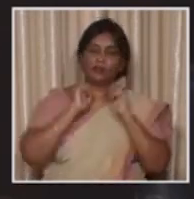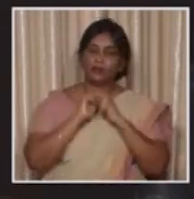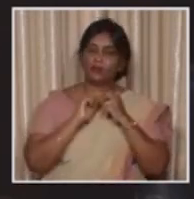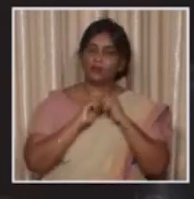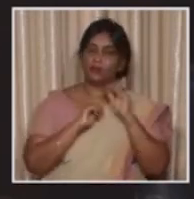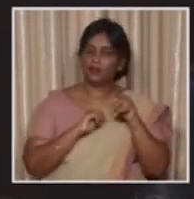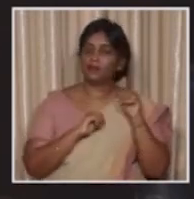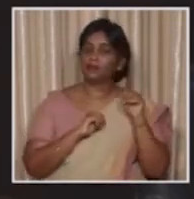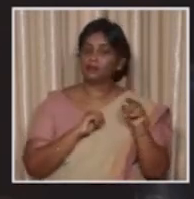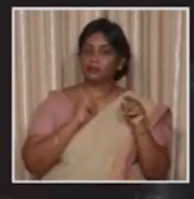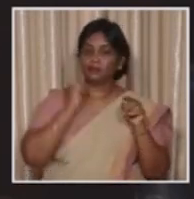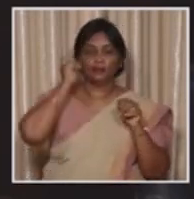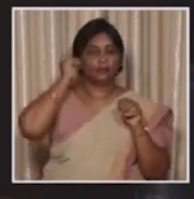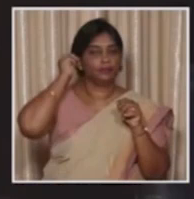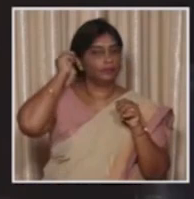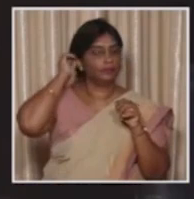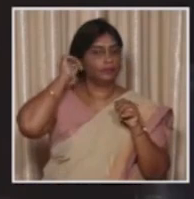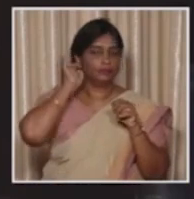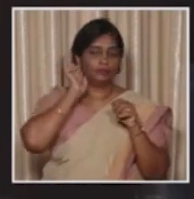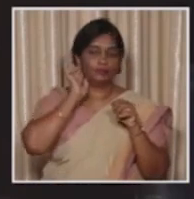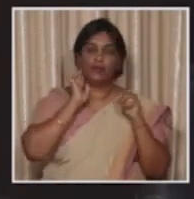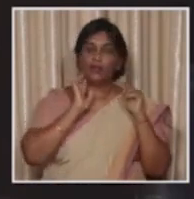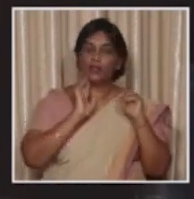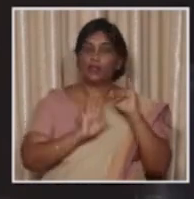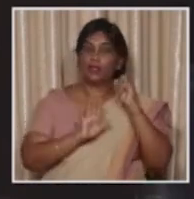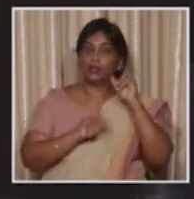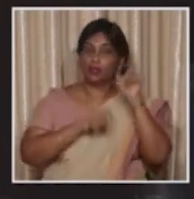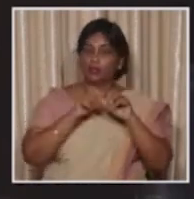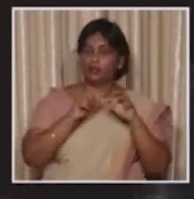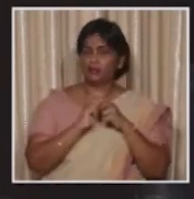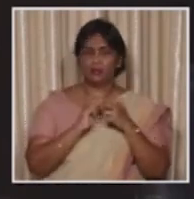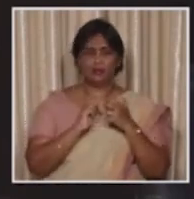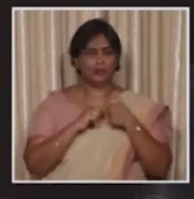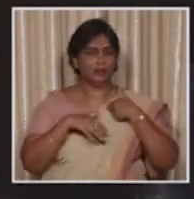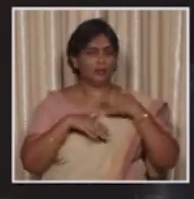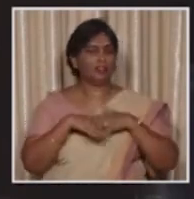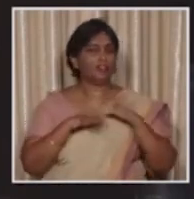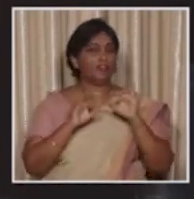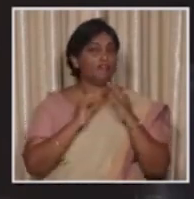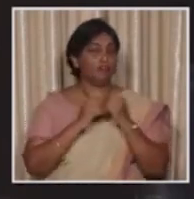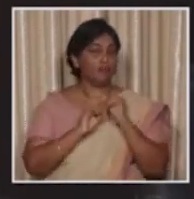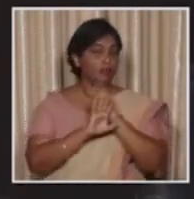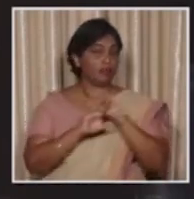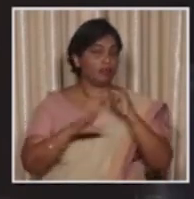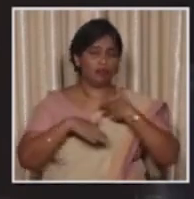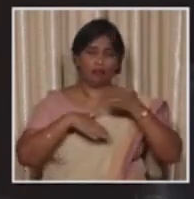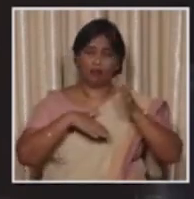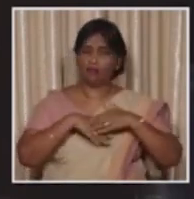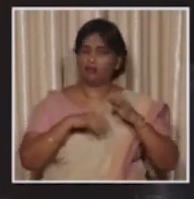60 பேர் பாதிக்கப்பட்டிருக்கின்றார்கள், 16 குடும்பங்கள் பாதிக்கப்பட்டிருக்கின்றன. அது